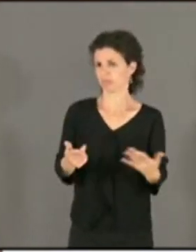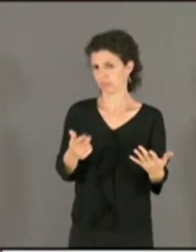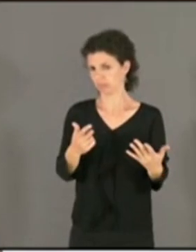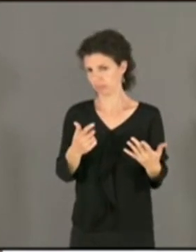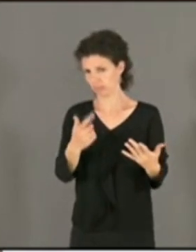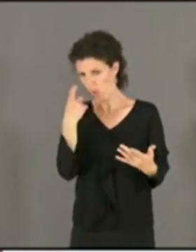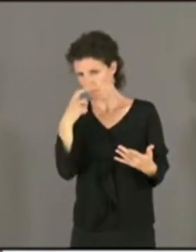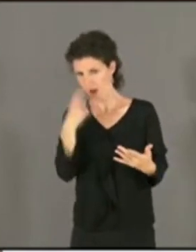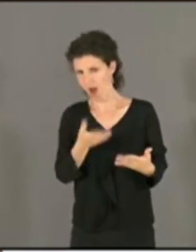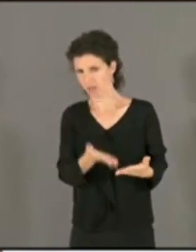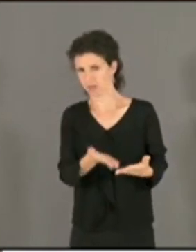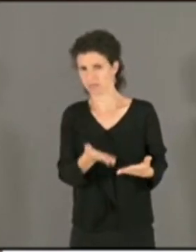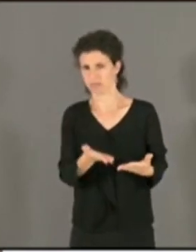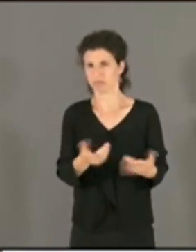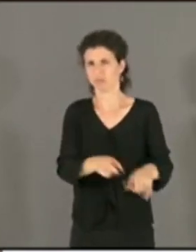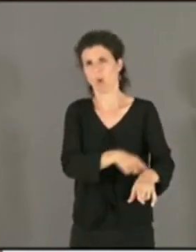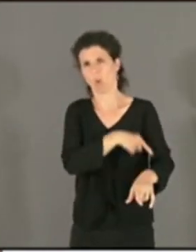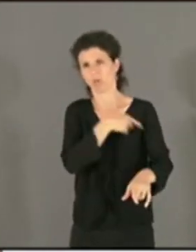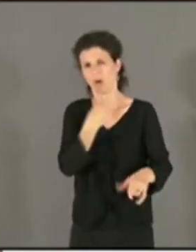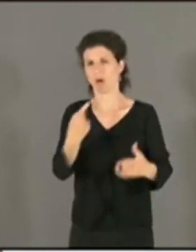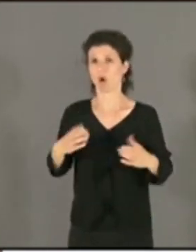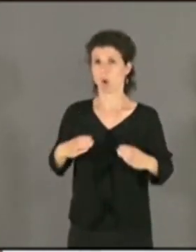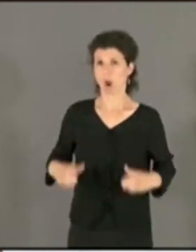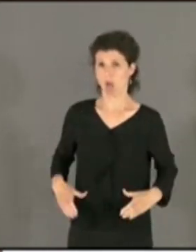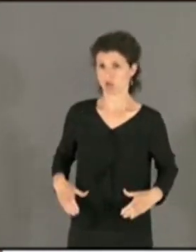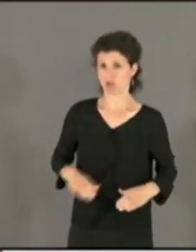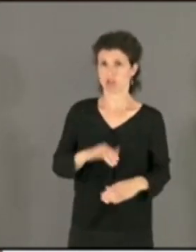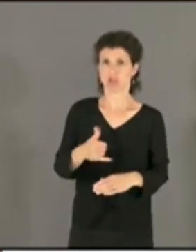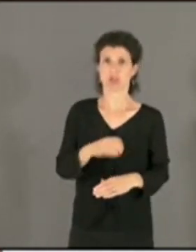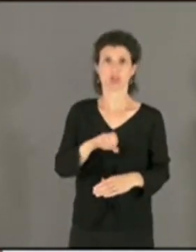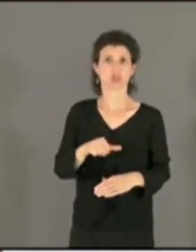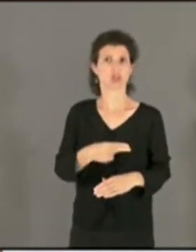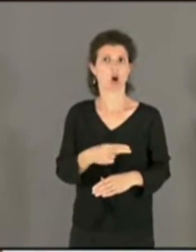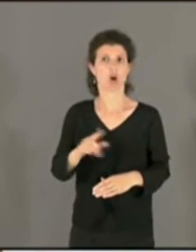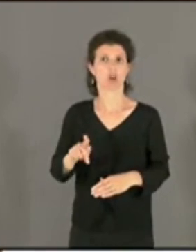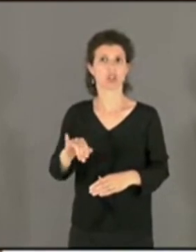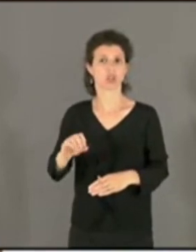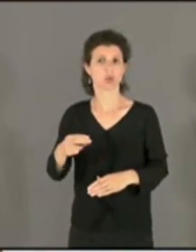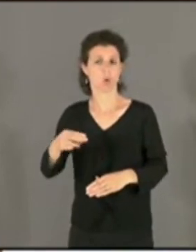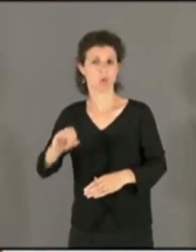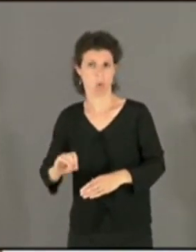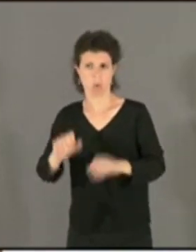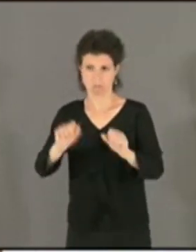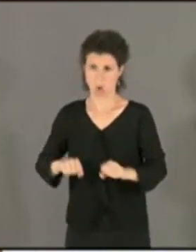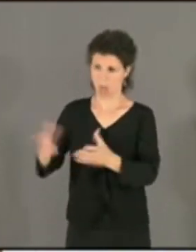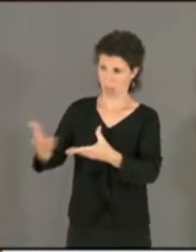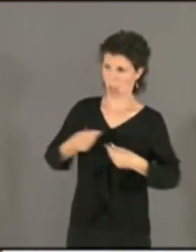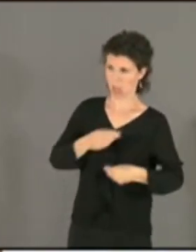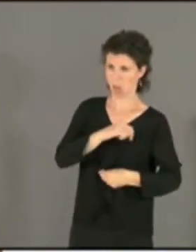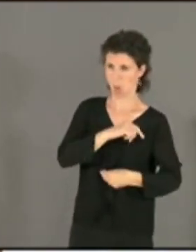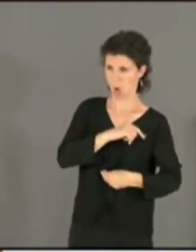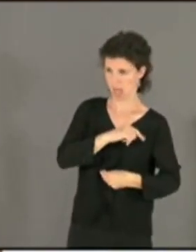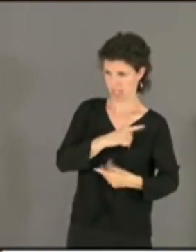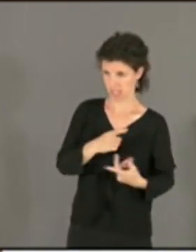constaté depuis longtemps que le collège Jean Giono pouvait abriter ces forces de police que l'on nous promet, en espérant bien